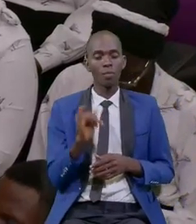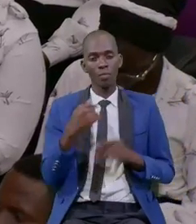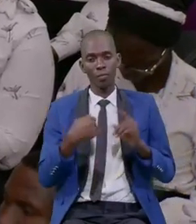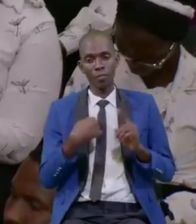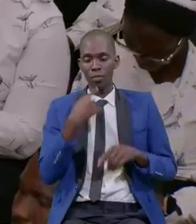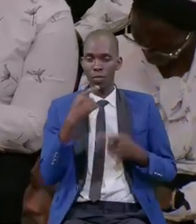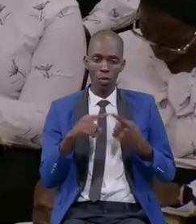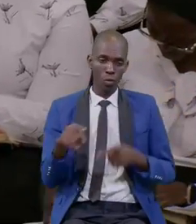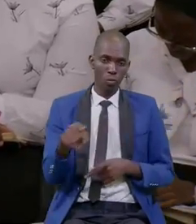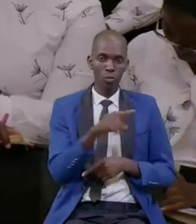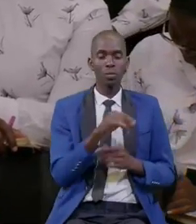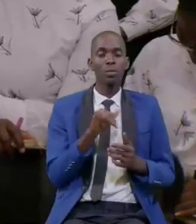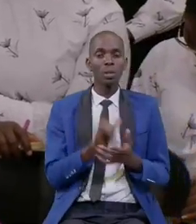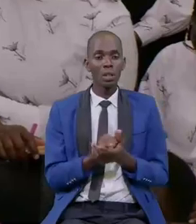vérité,